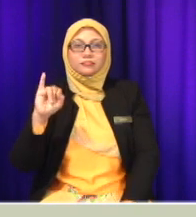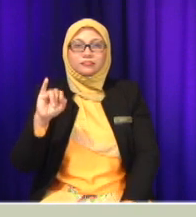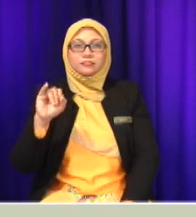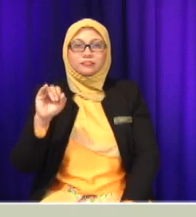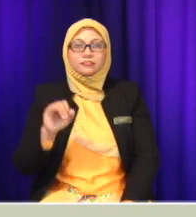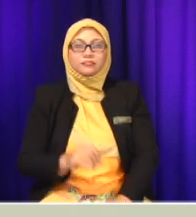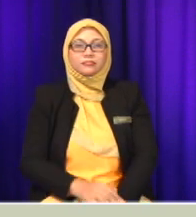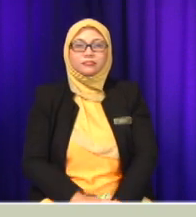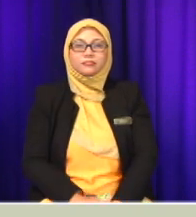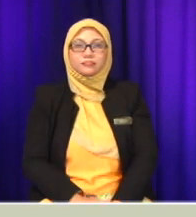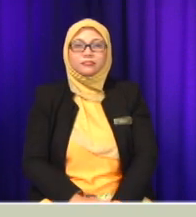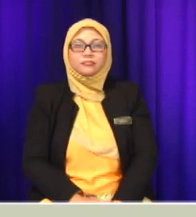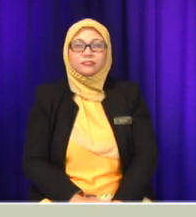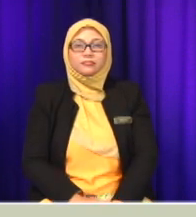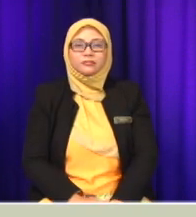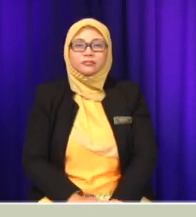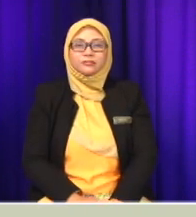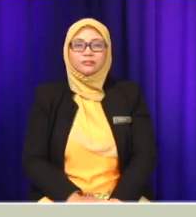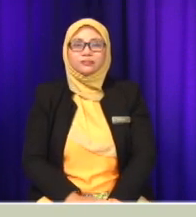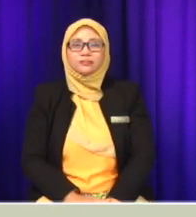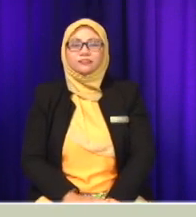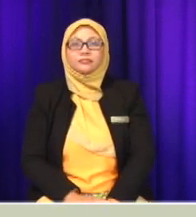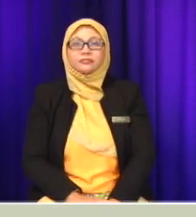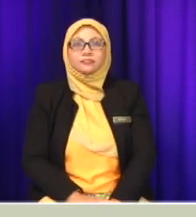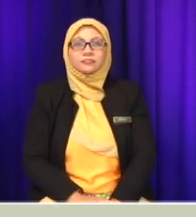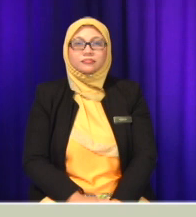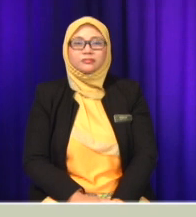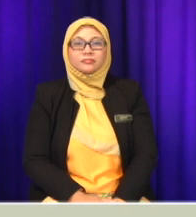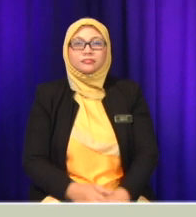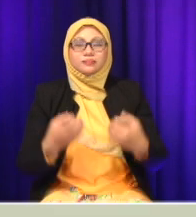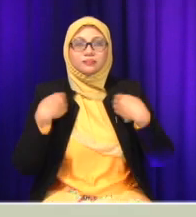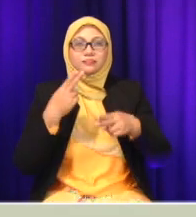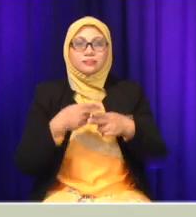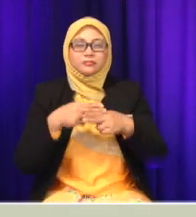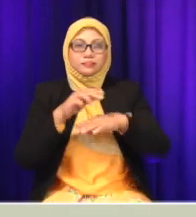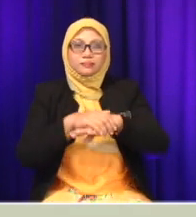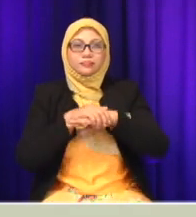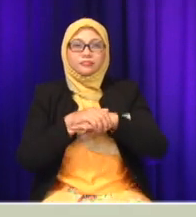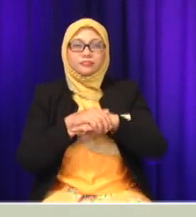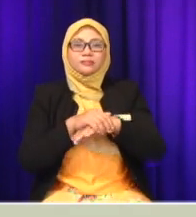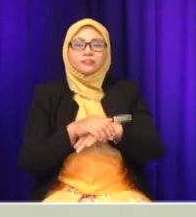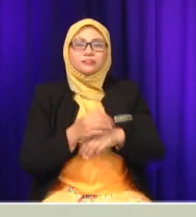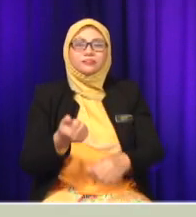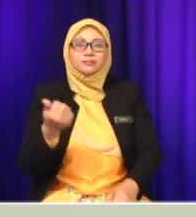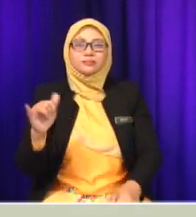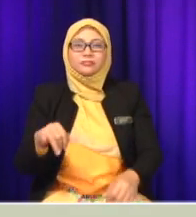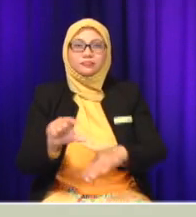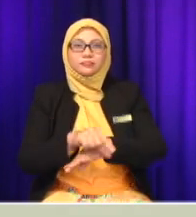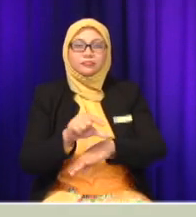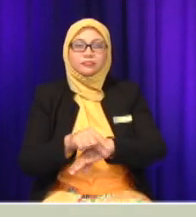dia kita Panggil sebagai k shaft okey biasa cam shaft okey bahasa Melayu dia kita Panggil sebagai Aci sesondol alat yang digunakan tersebut